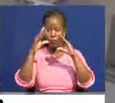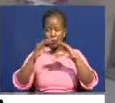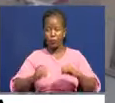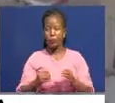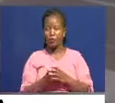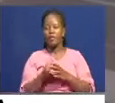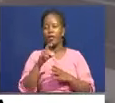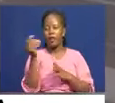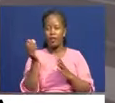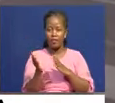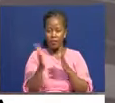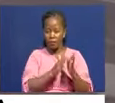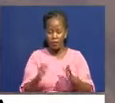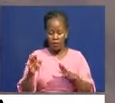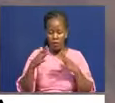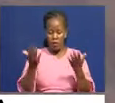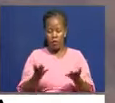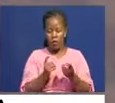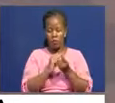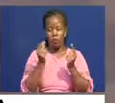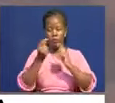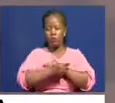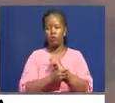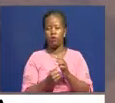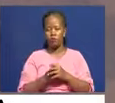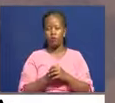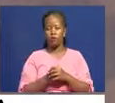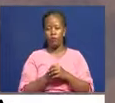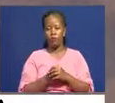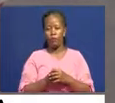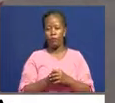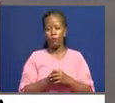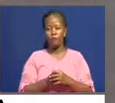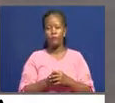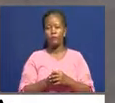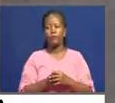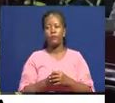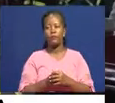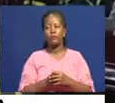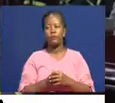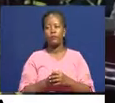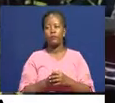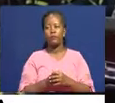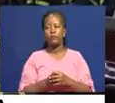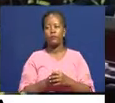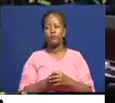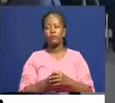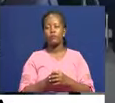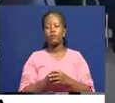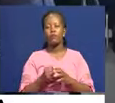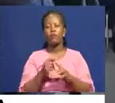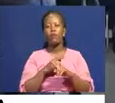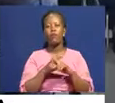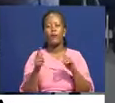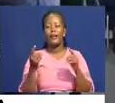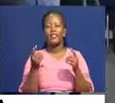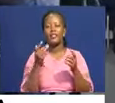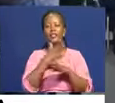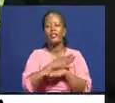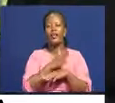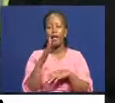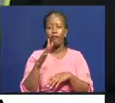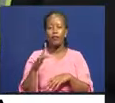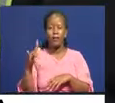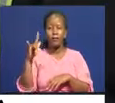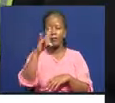la kubadili mlango. Tumejaribu kukamilisha majaribio haraka iwezekanavyo. Hata hivyo, baada ya ndege kumaliza jaribio